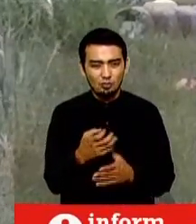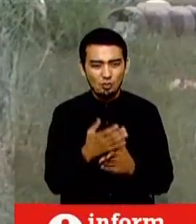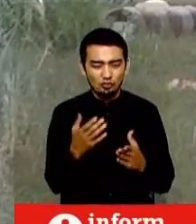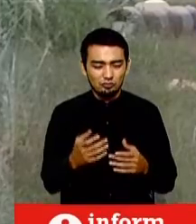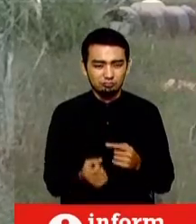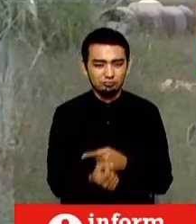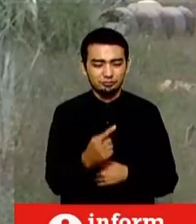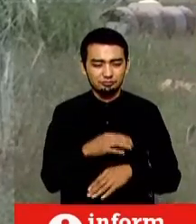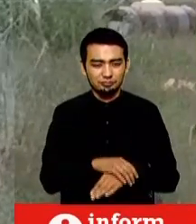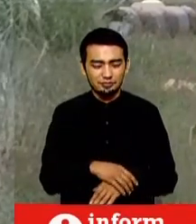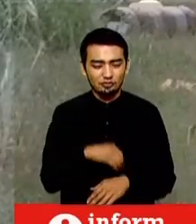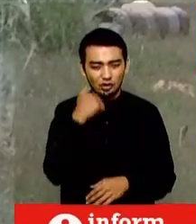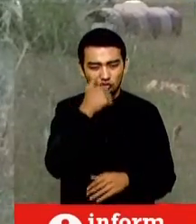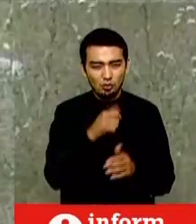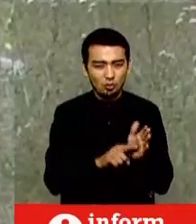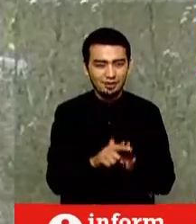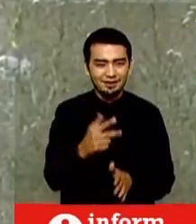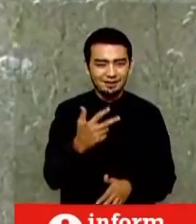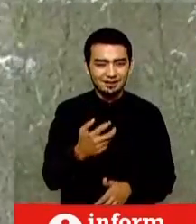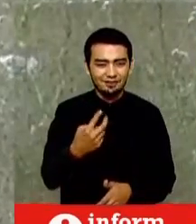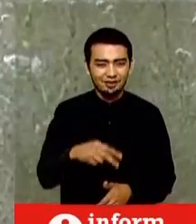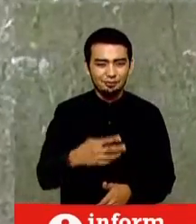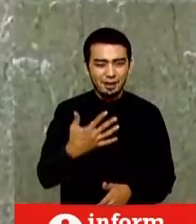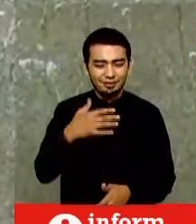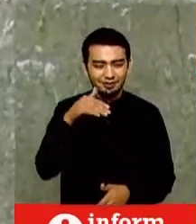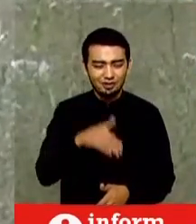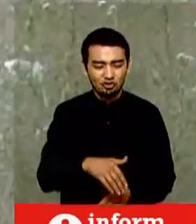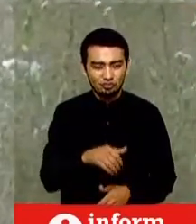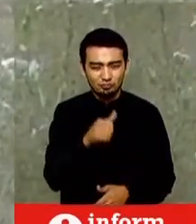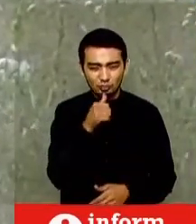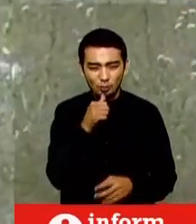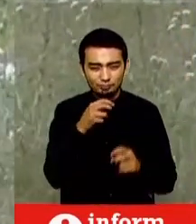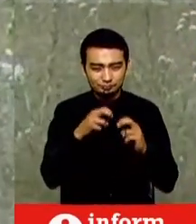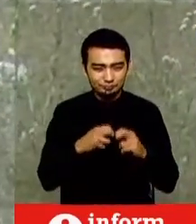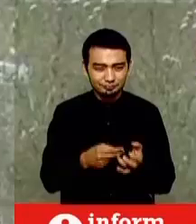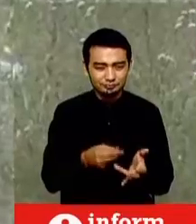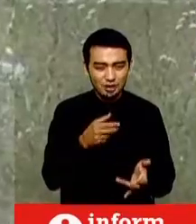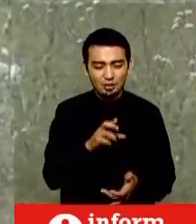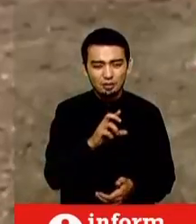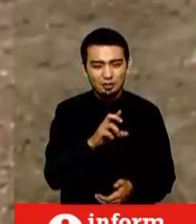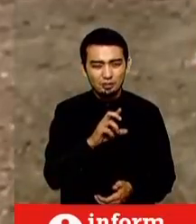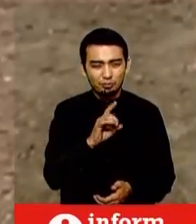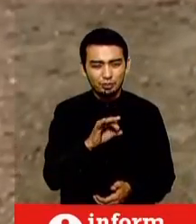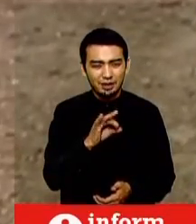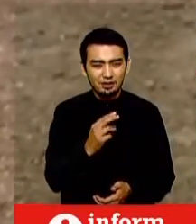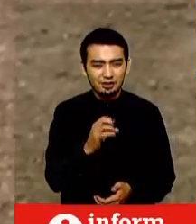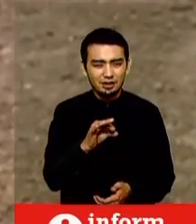С начала года исследовали 325 тысяч проб от домашнего скота на бруцеллез. Зараженность